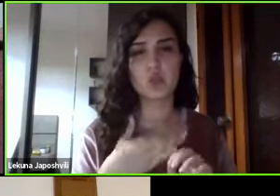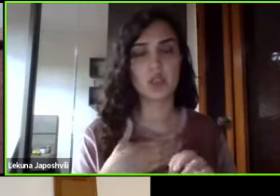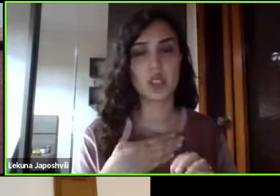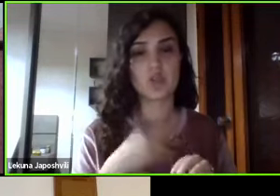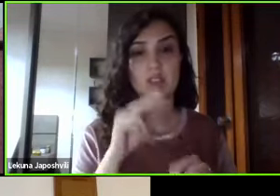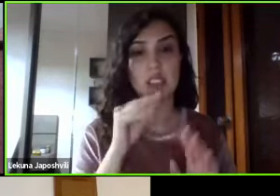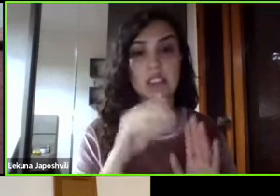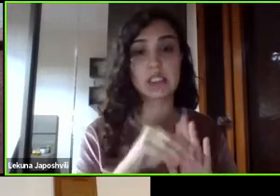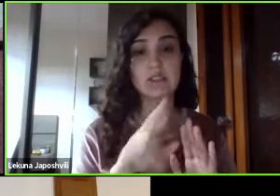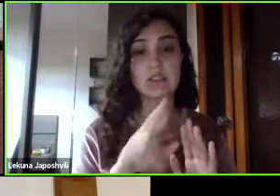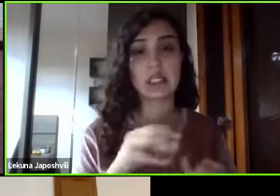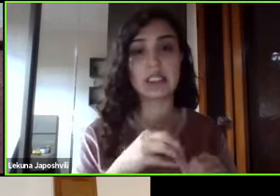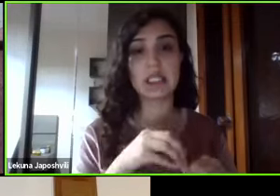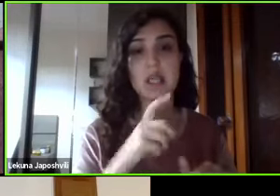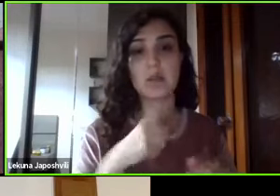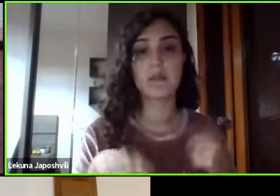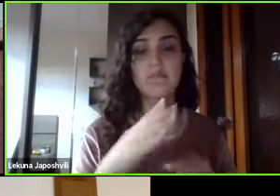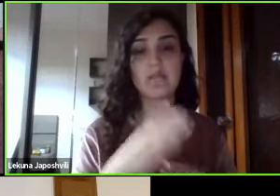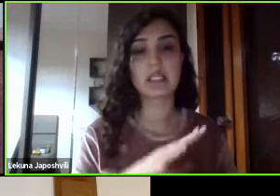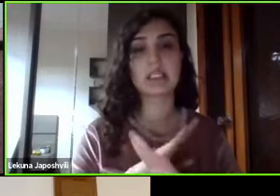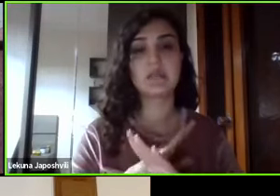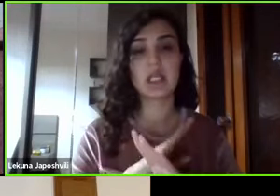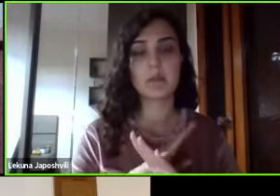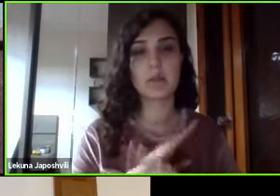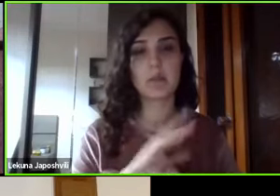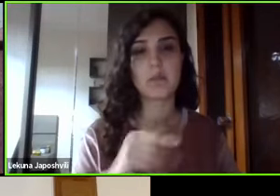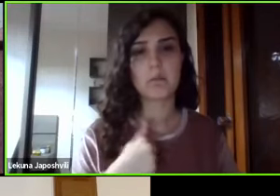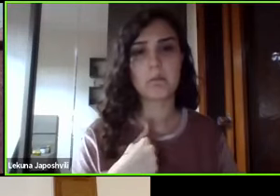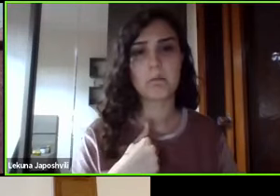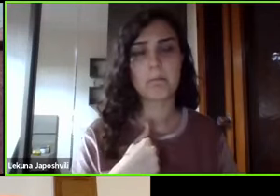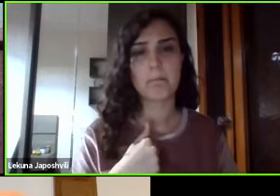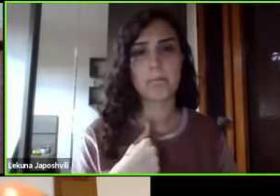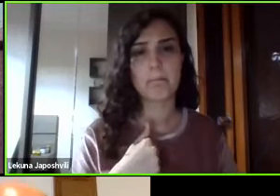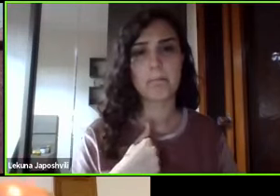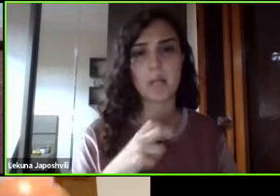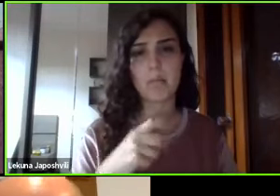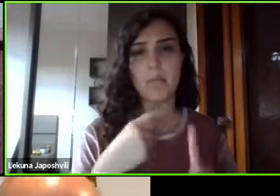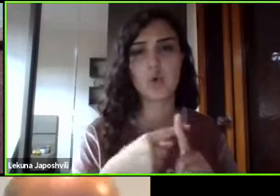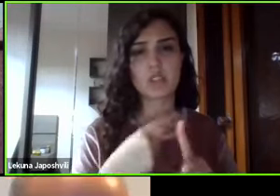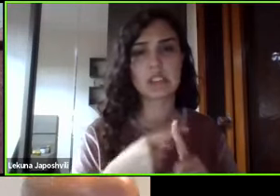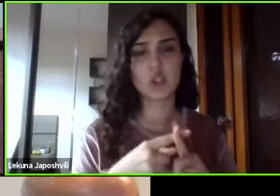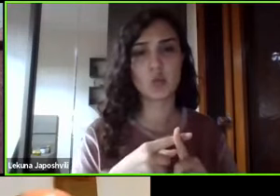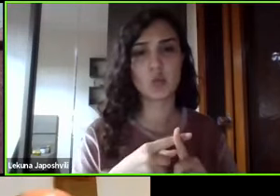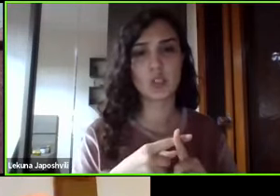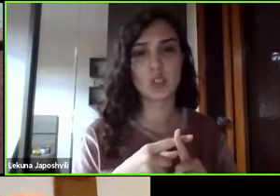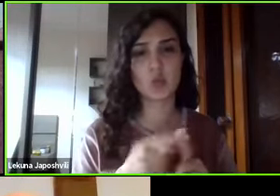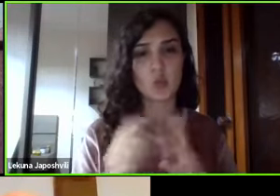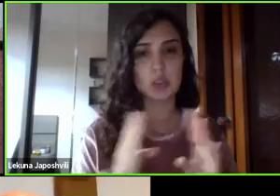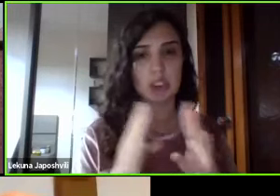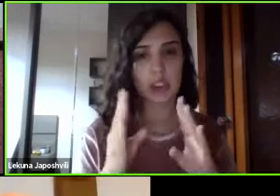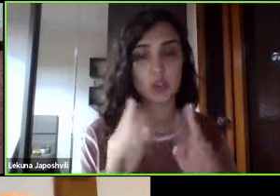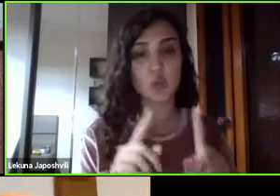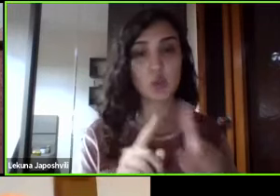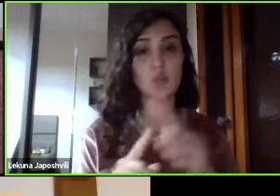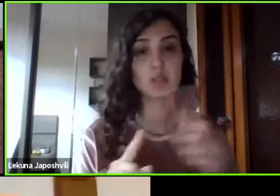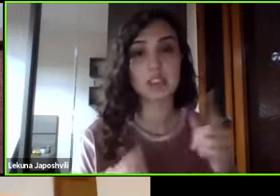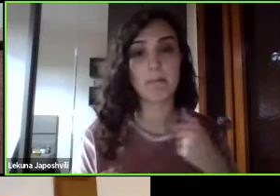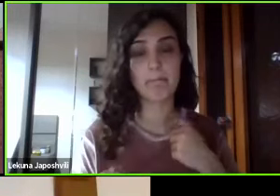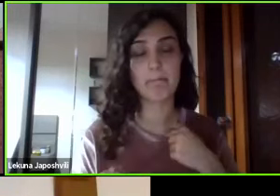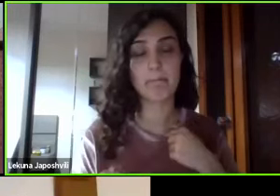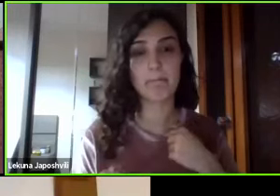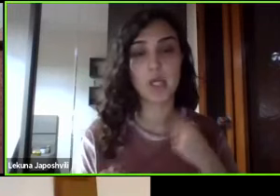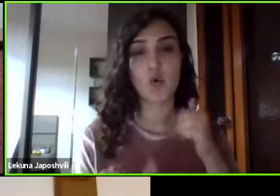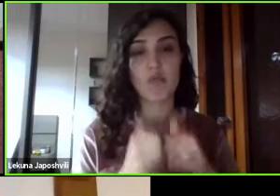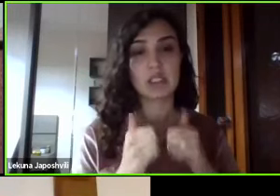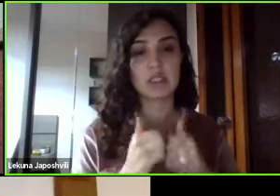და ლიდერები ვართ სიკვდილიანობის რიცხვი. ლიდერები მე გულისხმობ პოზიტიური კუთხით. თუმცა მე იცით, აი ეს